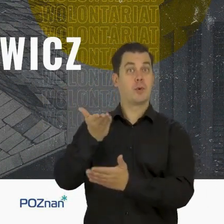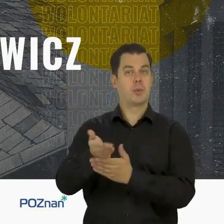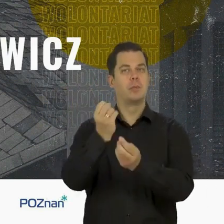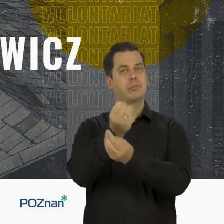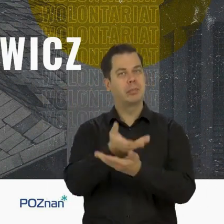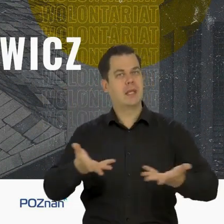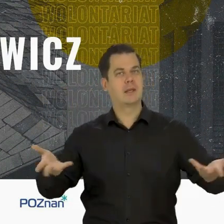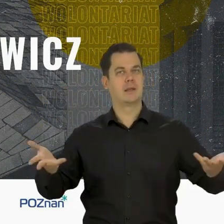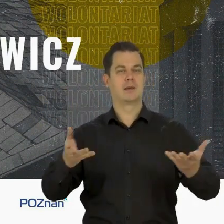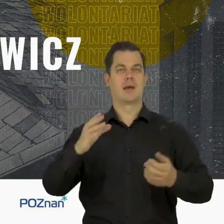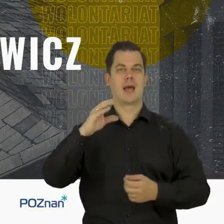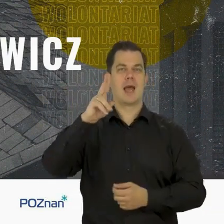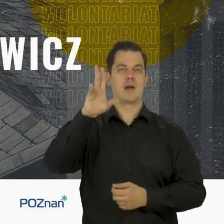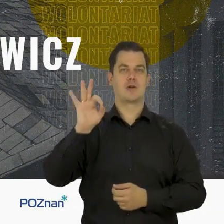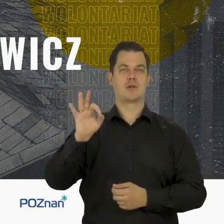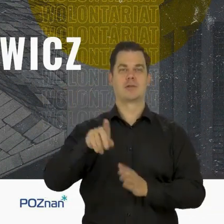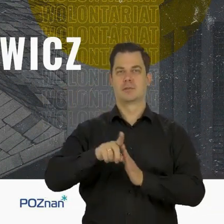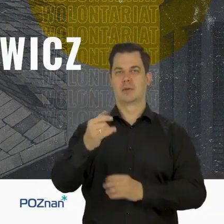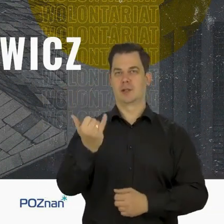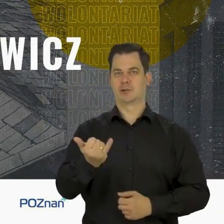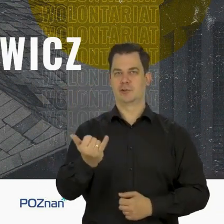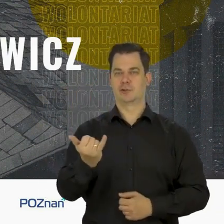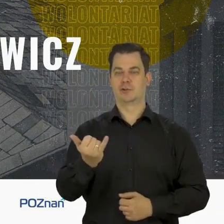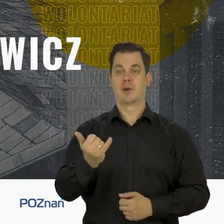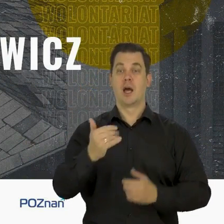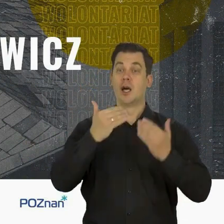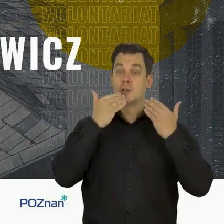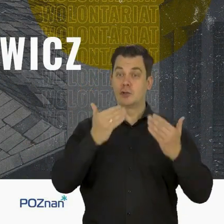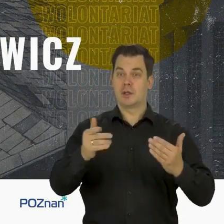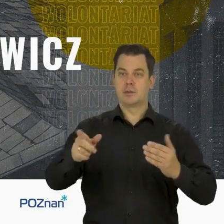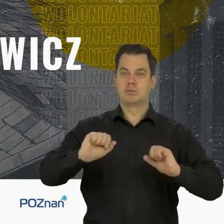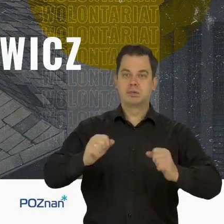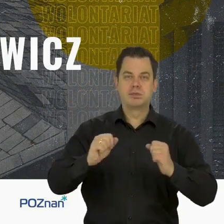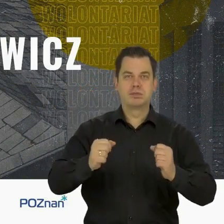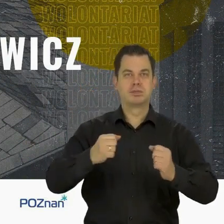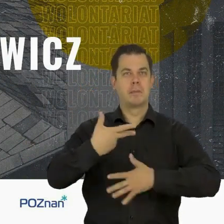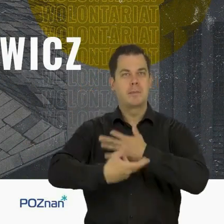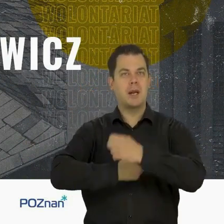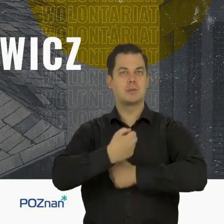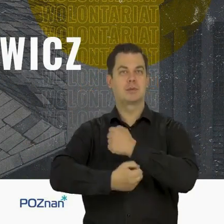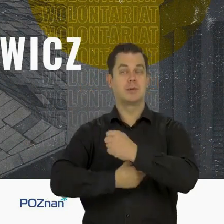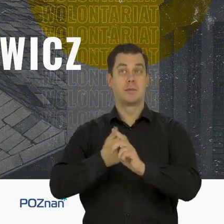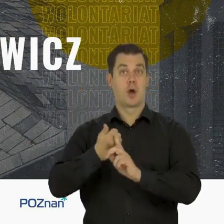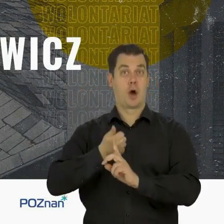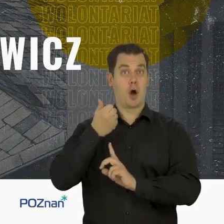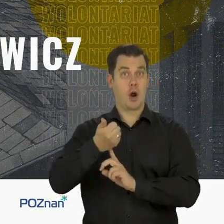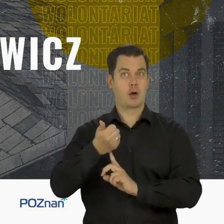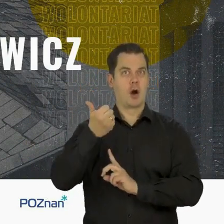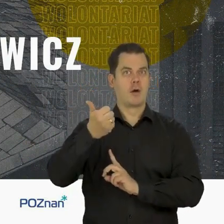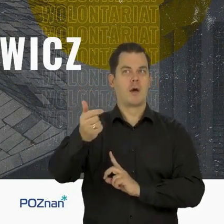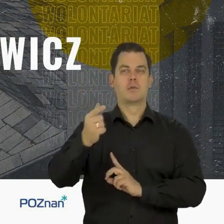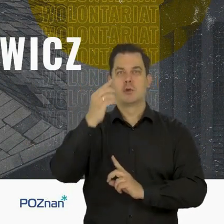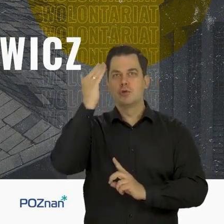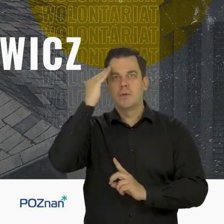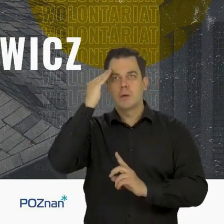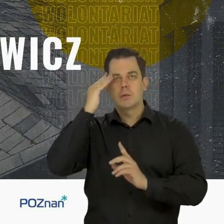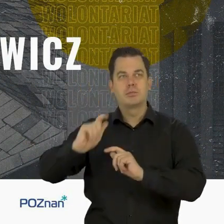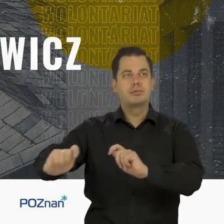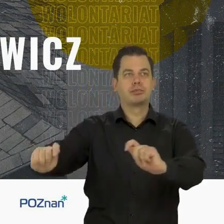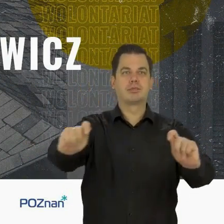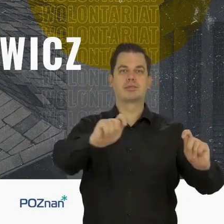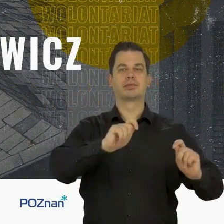pomysłodawcą pikników ekologicznych dla dzieci, a dzięki jego działaniom z roku na rok zwiększa się świadomość